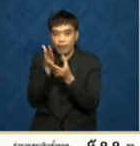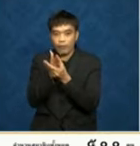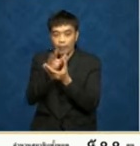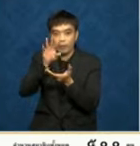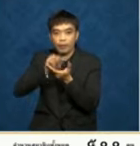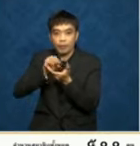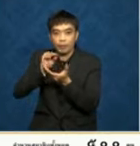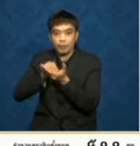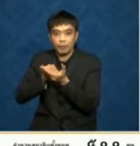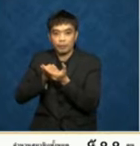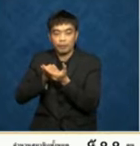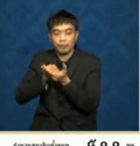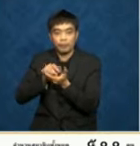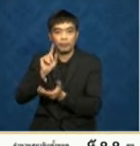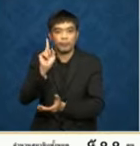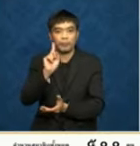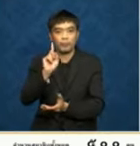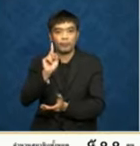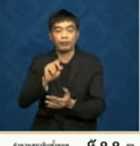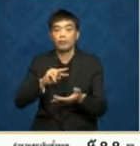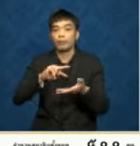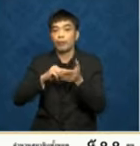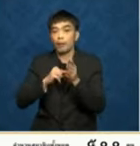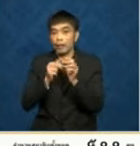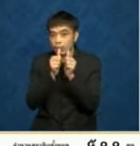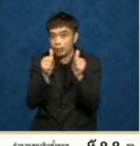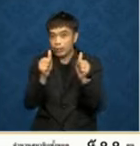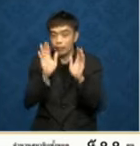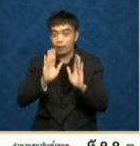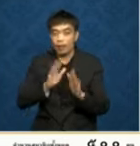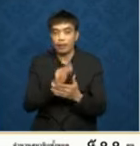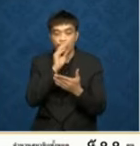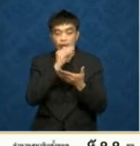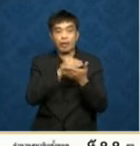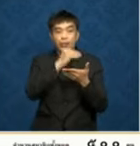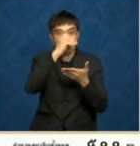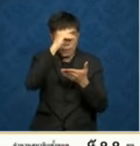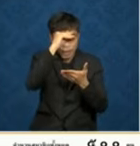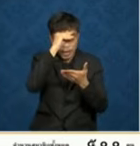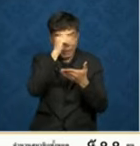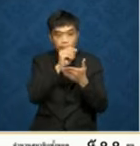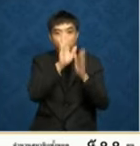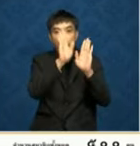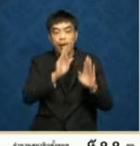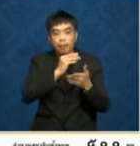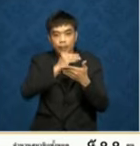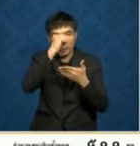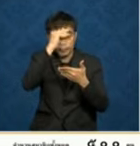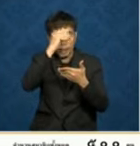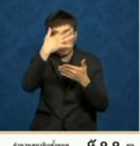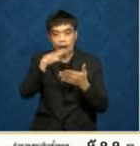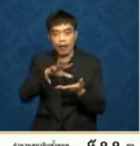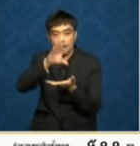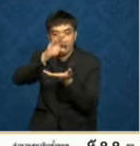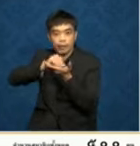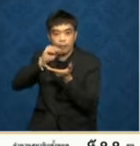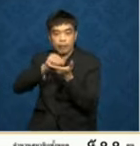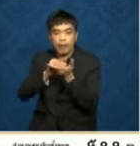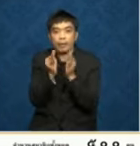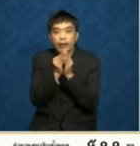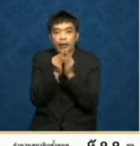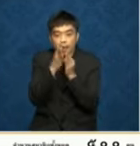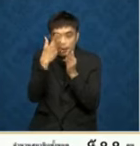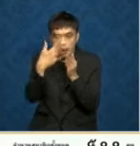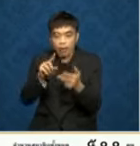ี้ดีอย่ไรครั มัจะดีตรงที่ว่า 1. เรามีแลตฟอรมแการเรีรู้แล้ว 2. เราสามารถทจะเก็บหนวยกจต่ ๆ ได้แล้ว